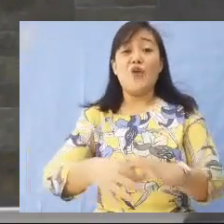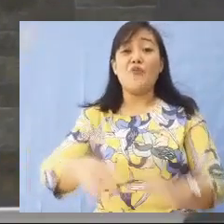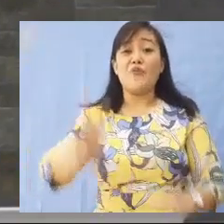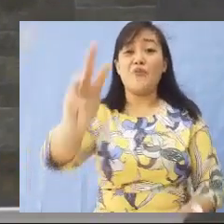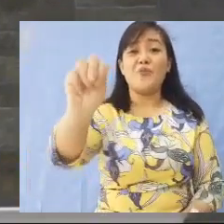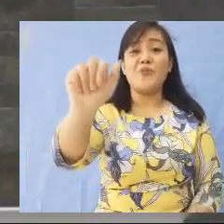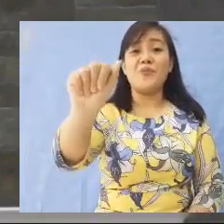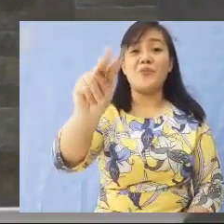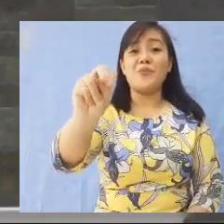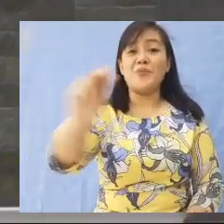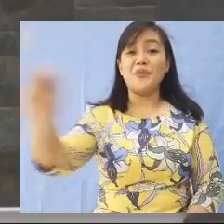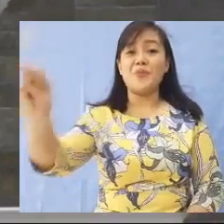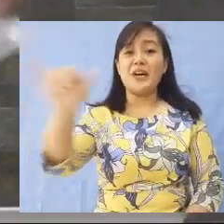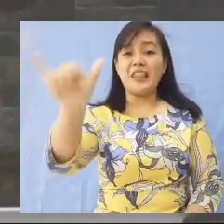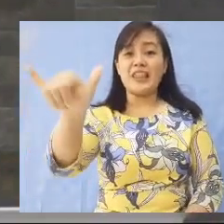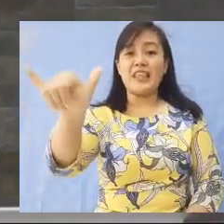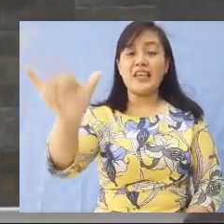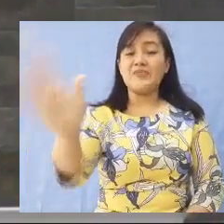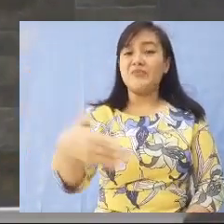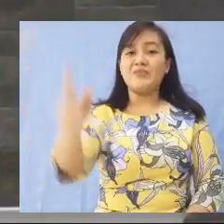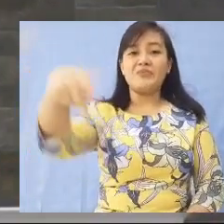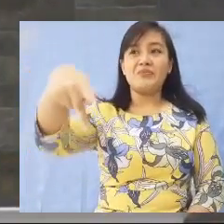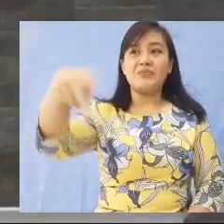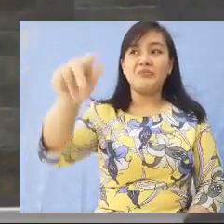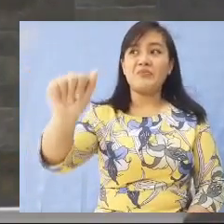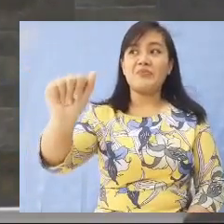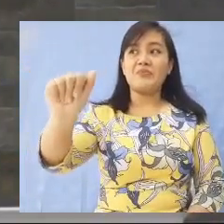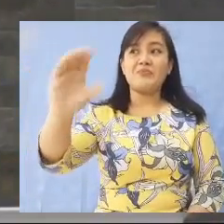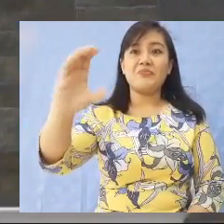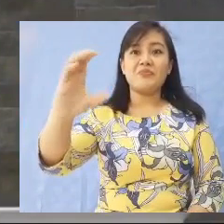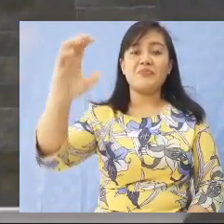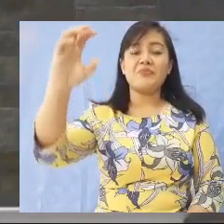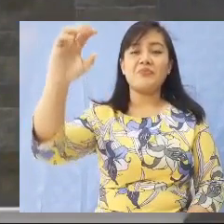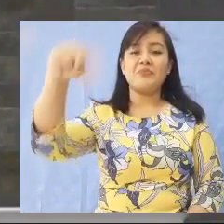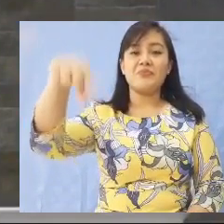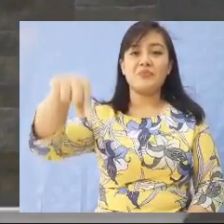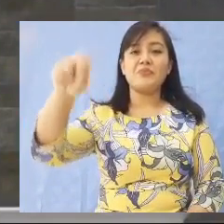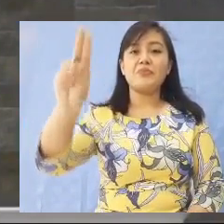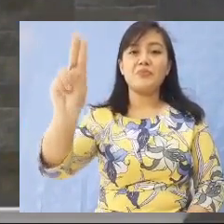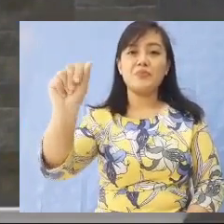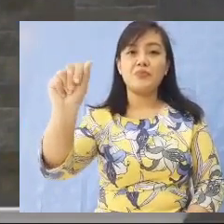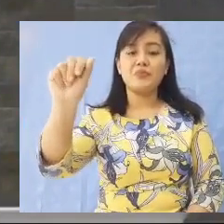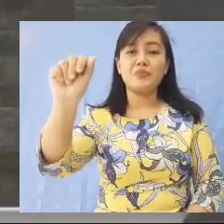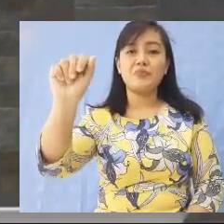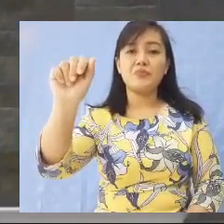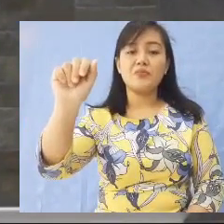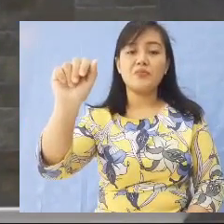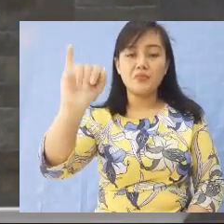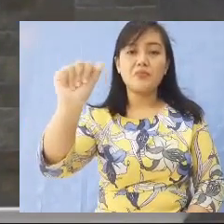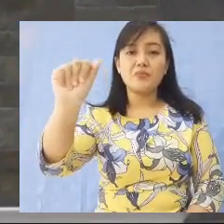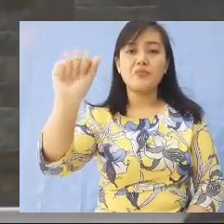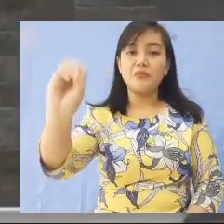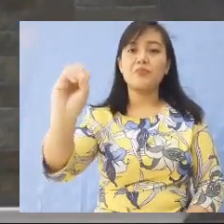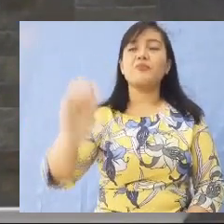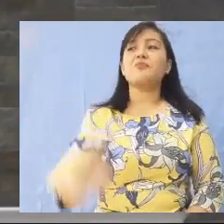naalala ko po yung lolo ko eh. Pag sila po ay nanonood ng mga pelikula ni Fernando po,